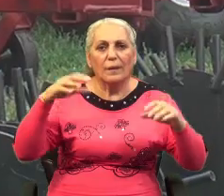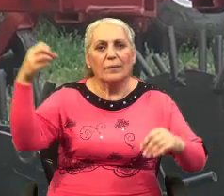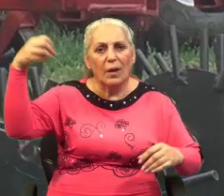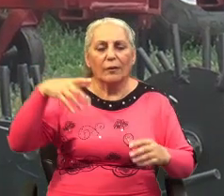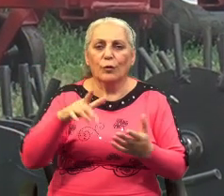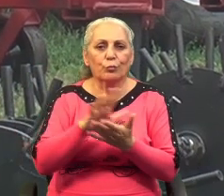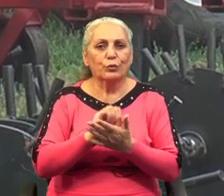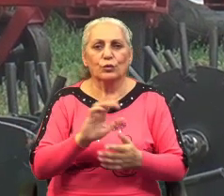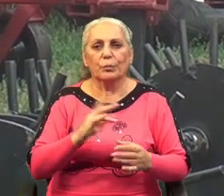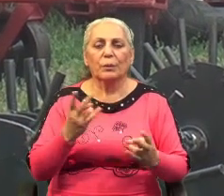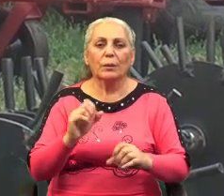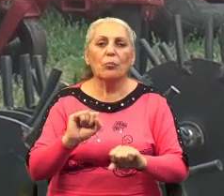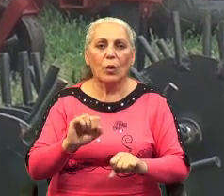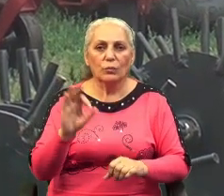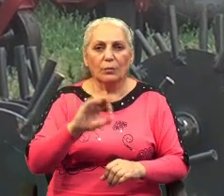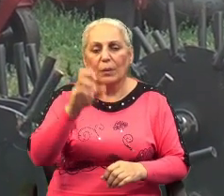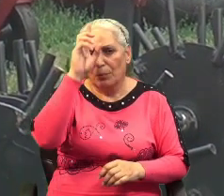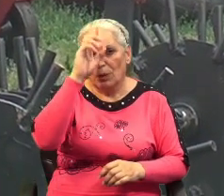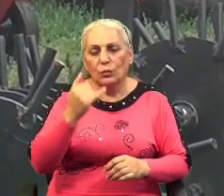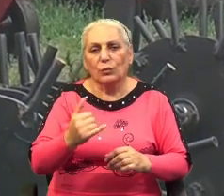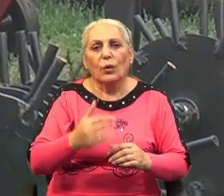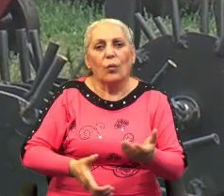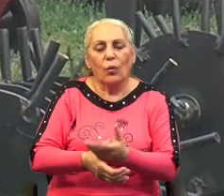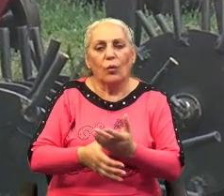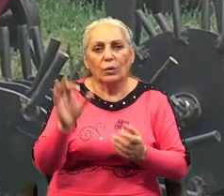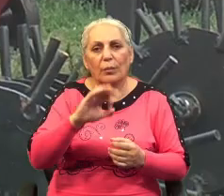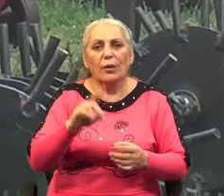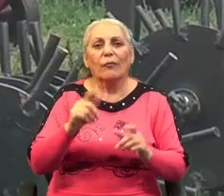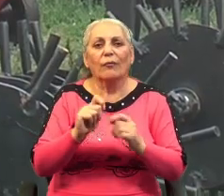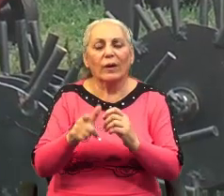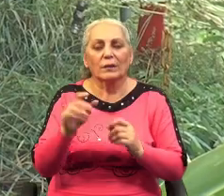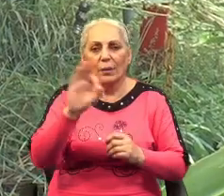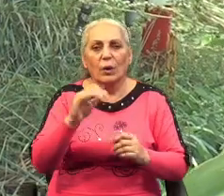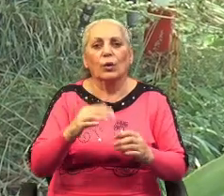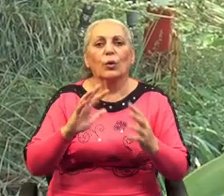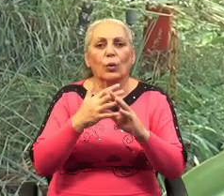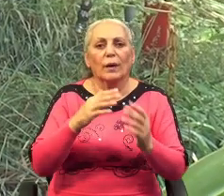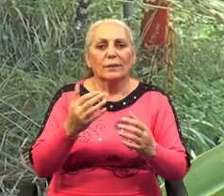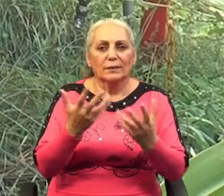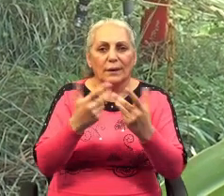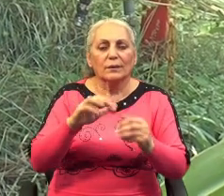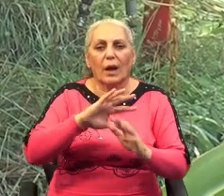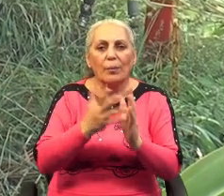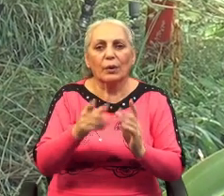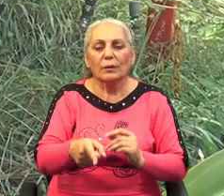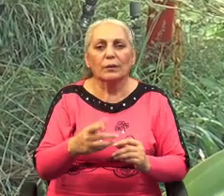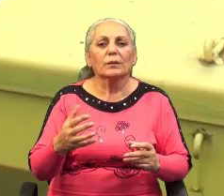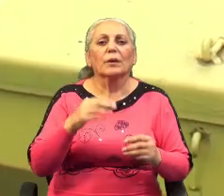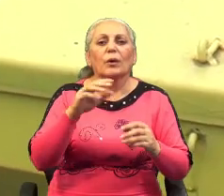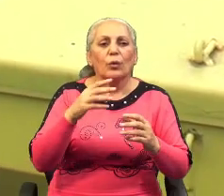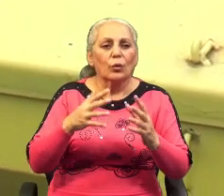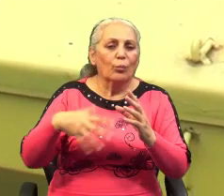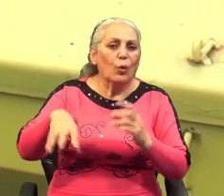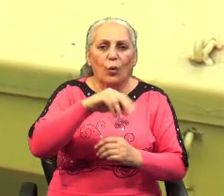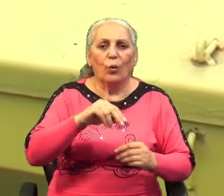պահենք։ Պետության աջակցությամբ և համաֆինանսավորմամբ ձեռք բերված գյուղտեխնիկան առաջին հերթին խոշորացված համայնքի բոլոր